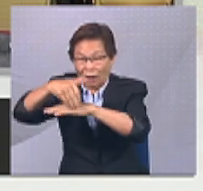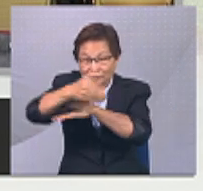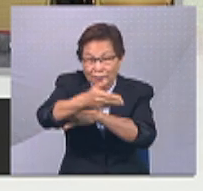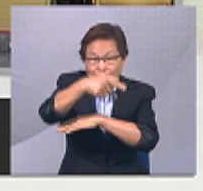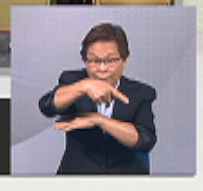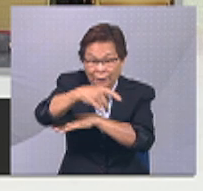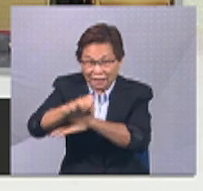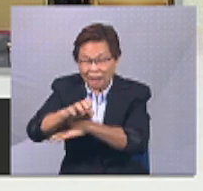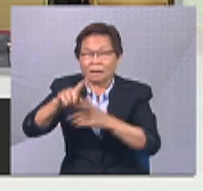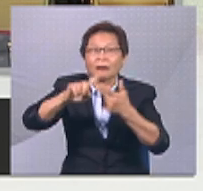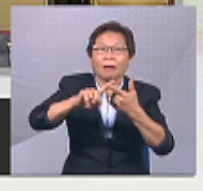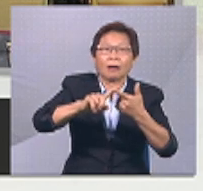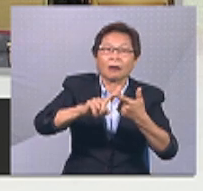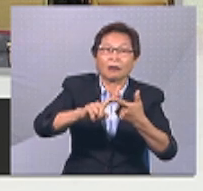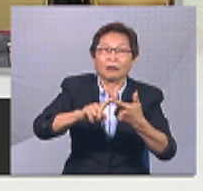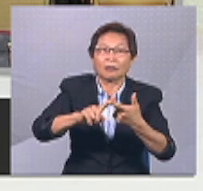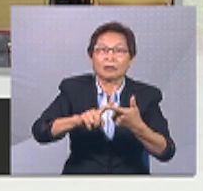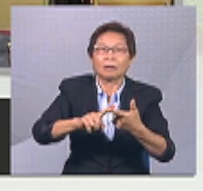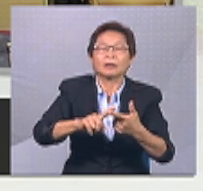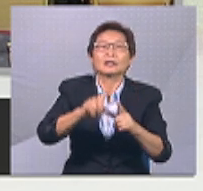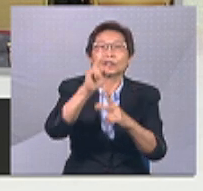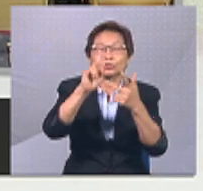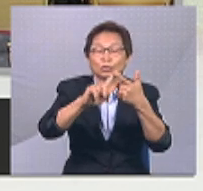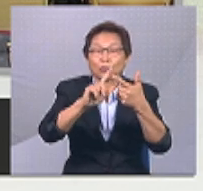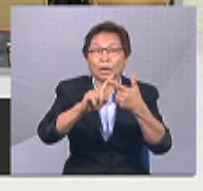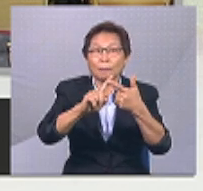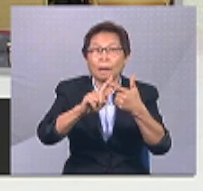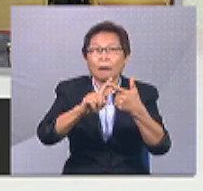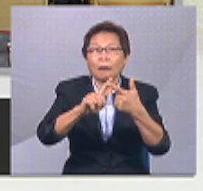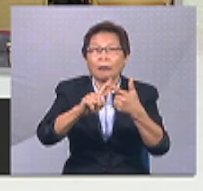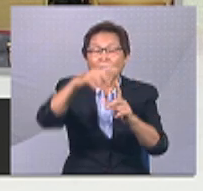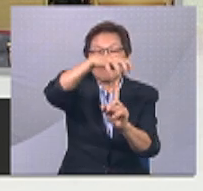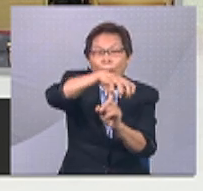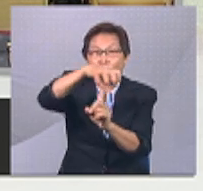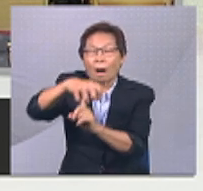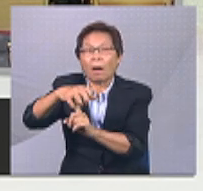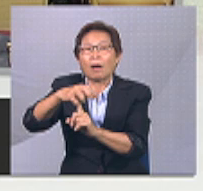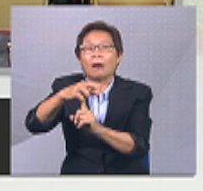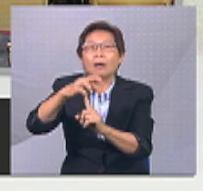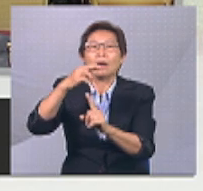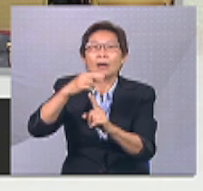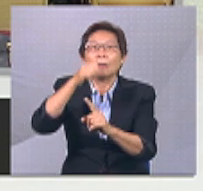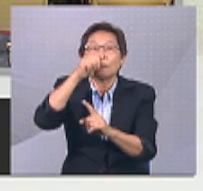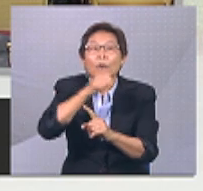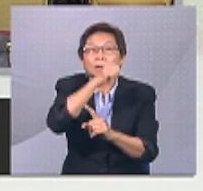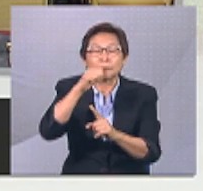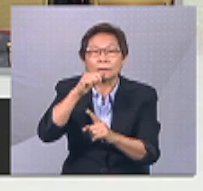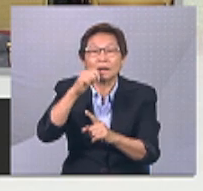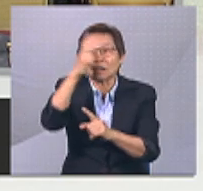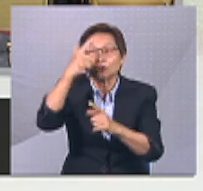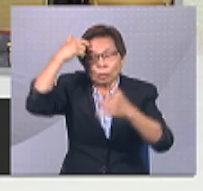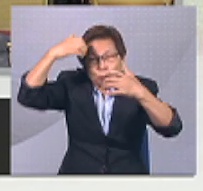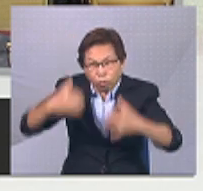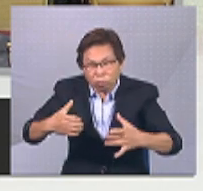saya nombor dua adalah Bazar Ramadan. Bazar Ramadan kalau diikutkan, kerajaan memutuskan untuk tidak ada. Tapi